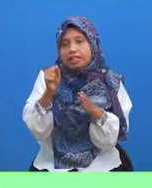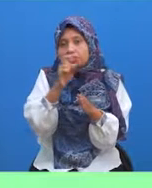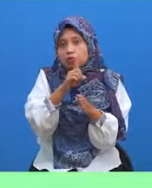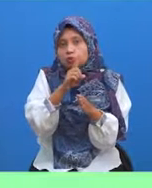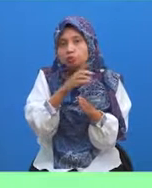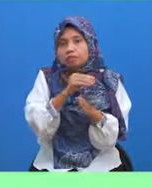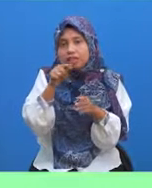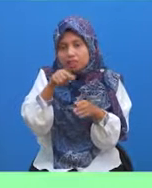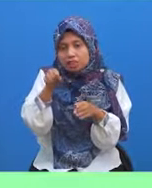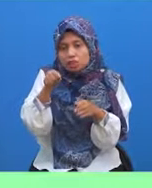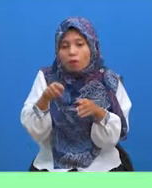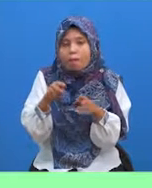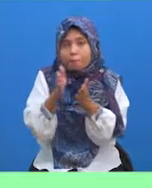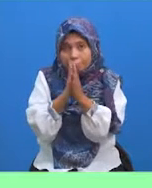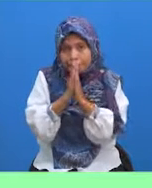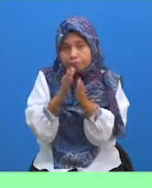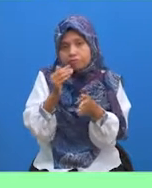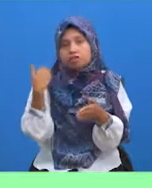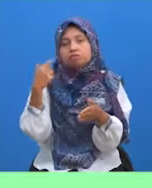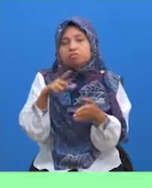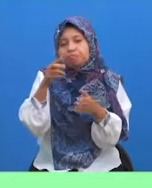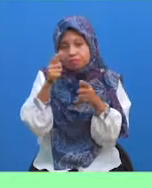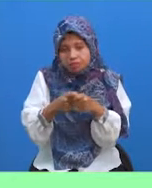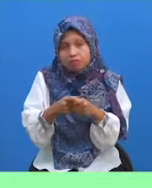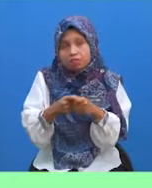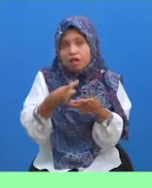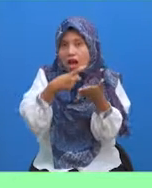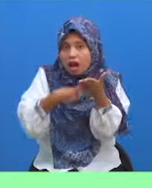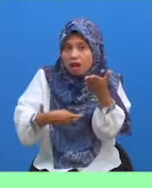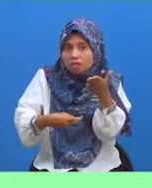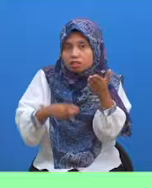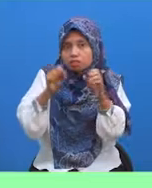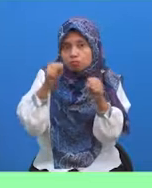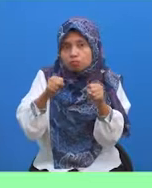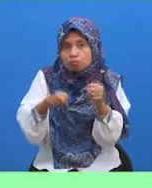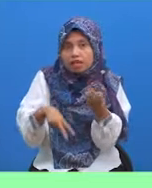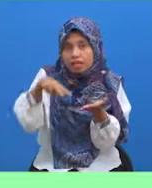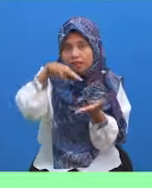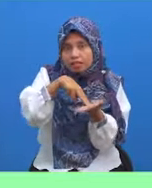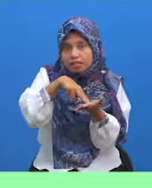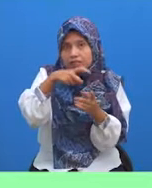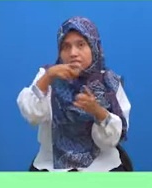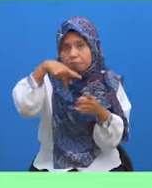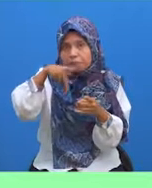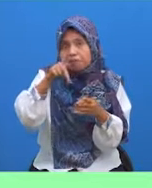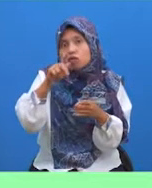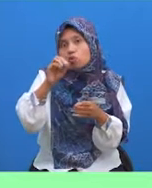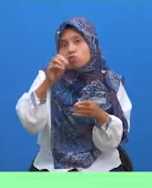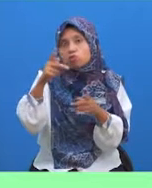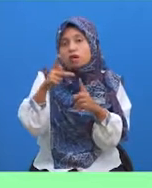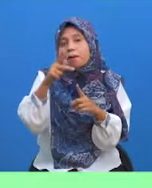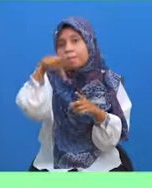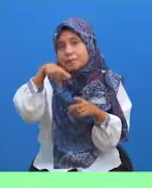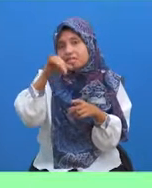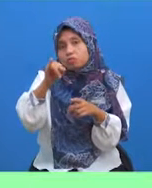permintaan adalah tetap harga cenderung untuk naik dari picosong ke Hai